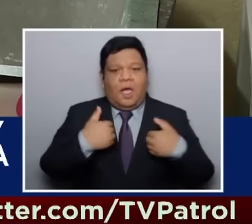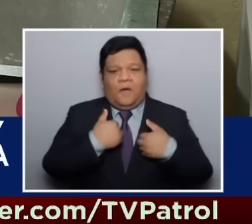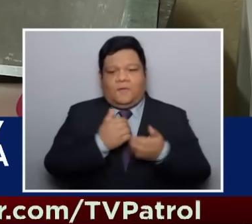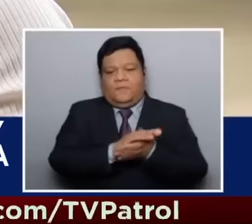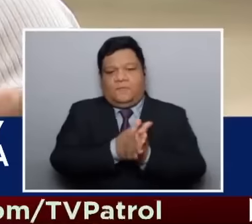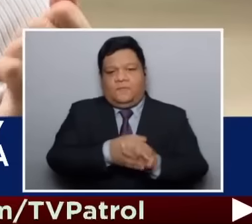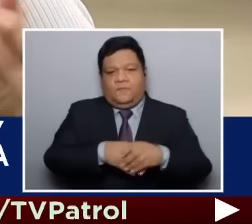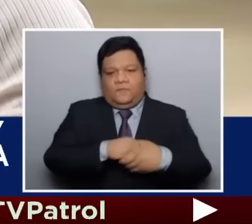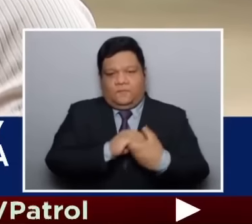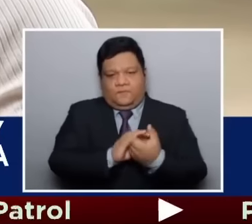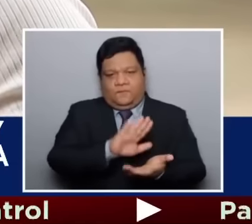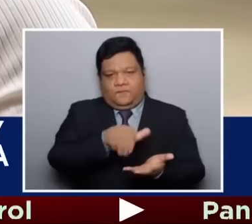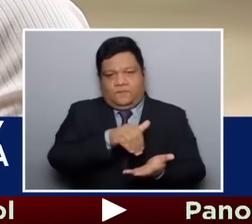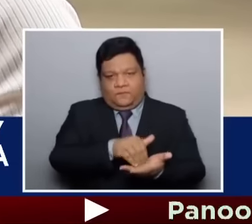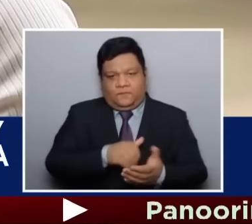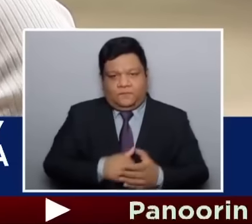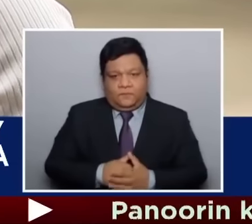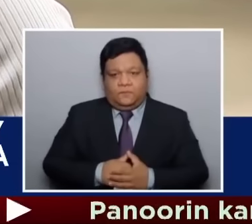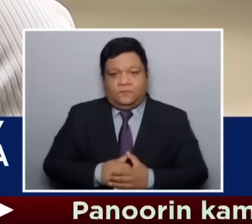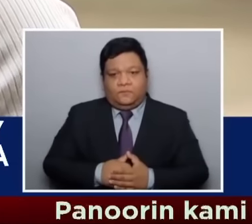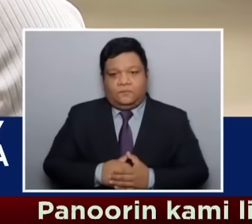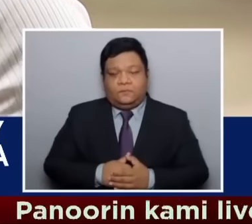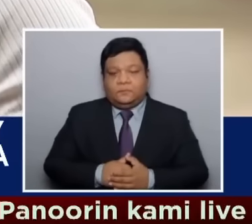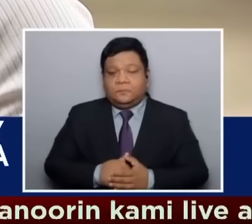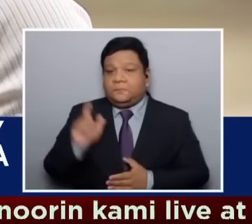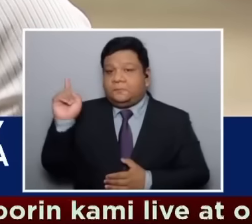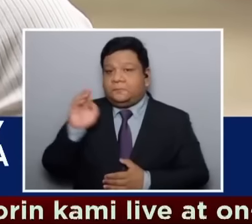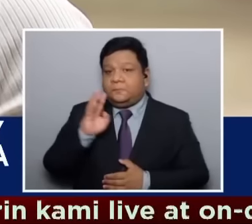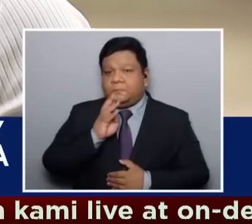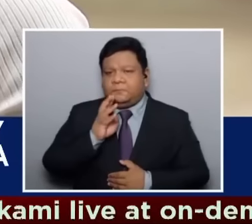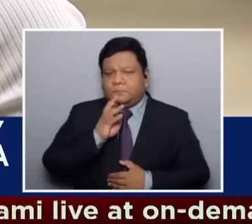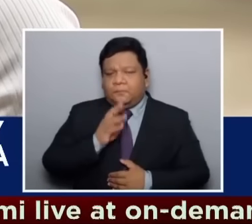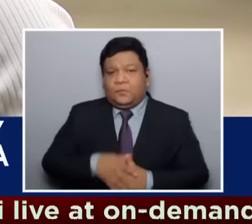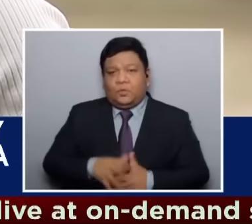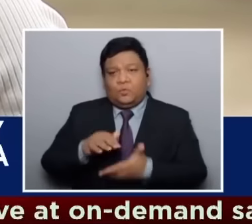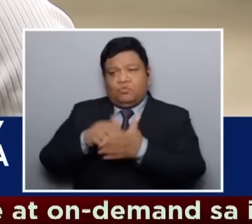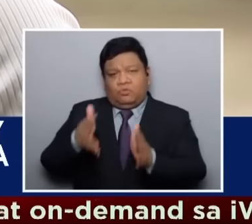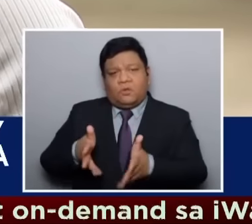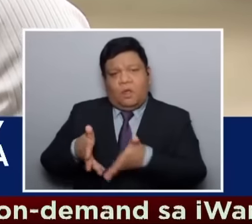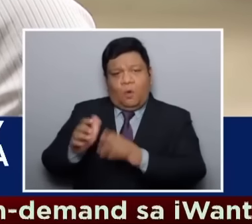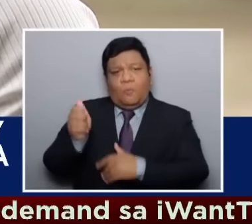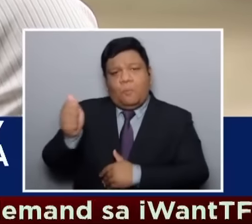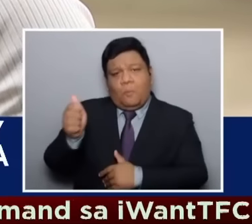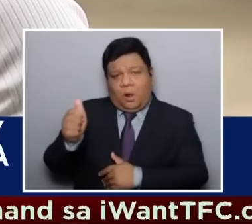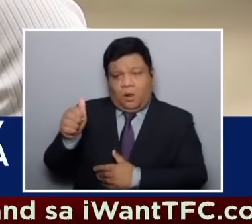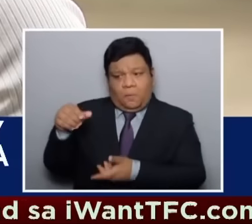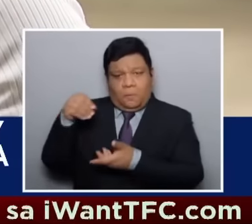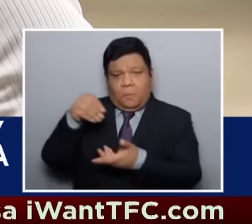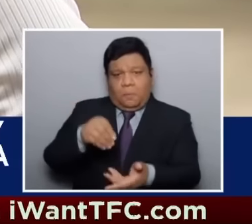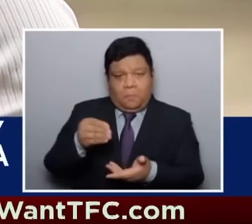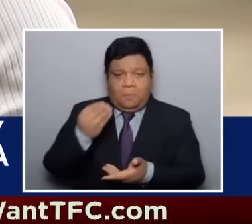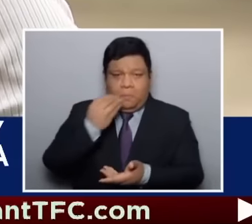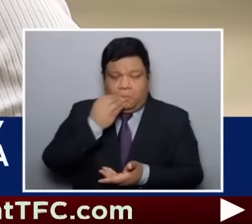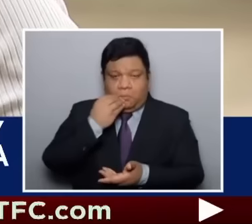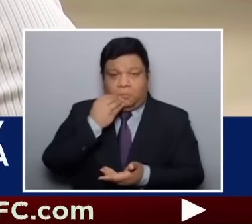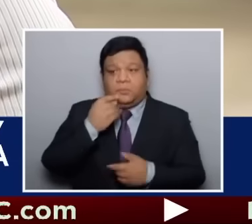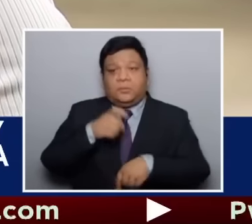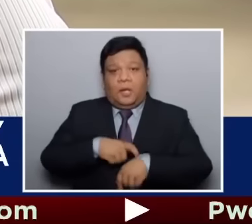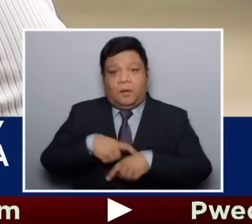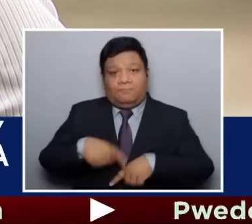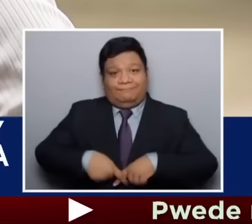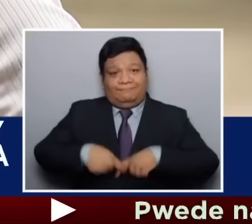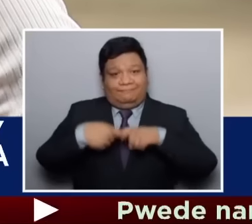facility. We allow students to bring their own baon. So during the time po ng kanilang recess o kanilang break time, automatic po yun